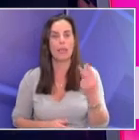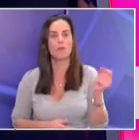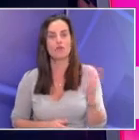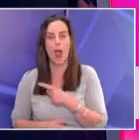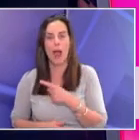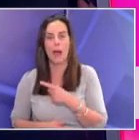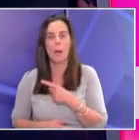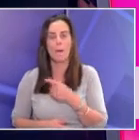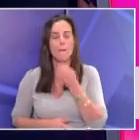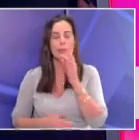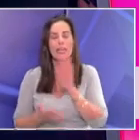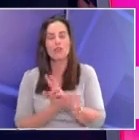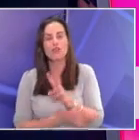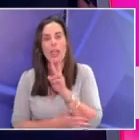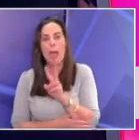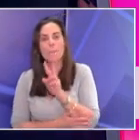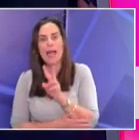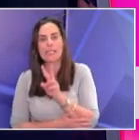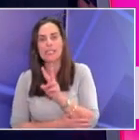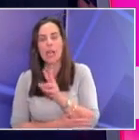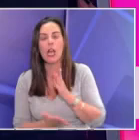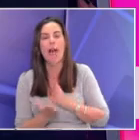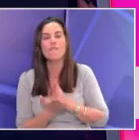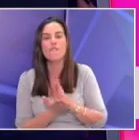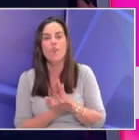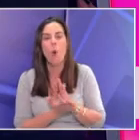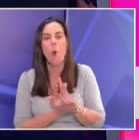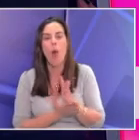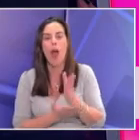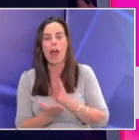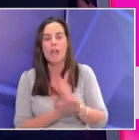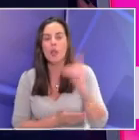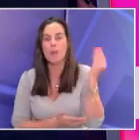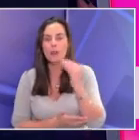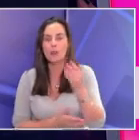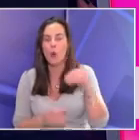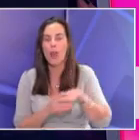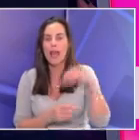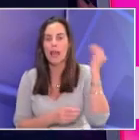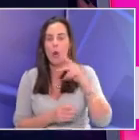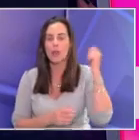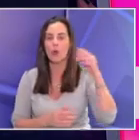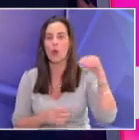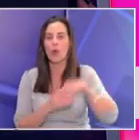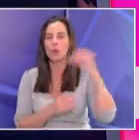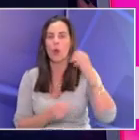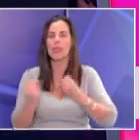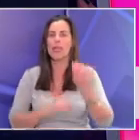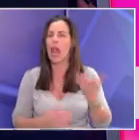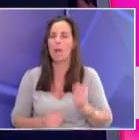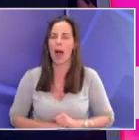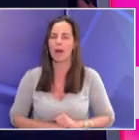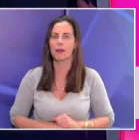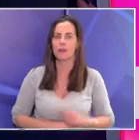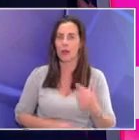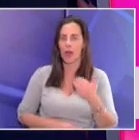שבועיות, מגיל 12, לא, קבוע, לכל הבתי ספר, כולל לימוד תיאוריה, כולל לימוד נהיגה. אז אני